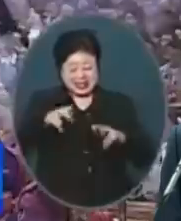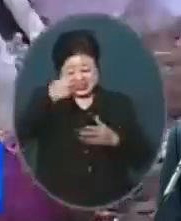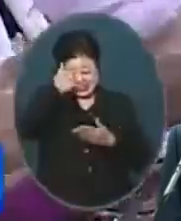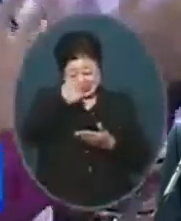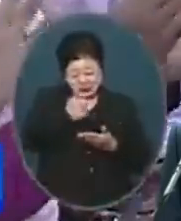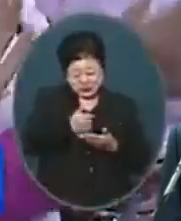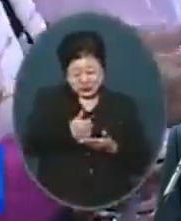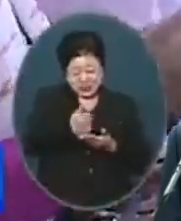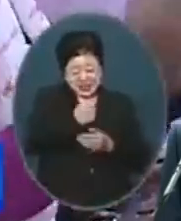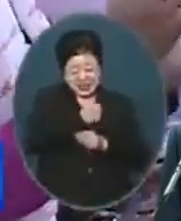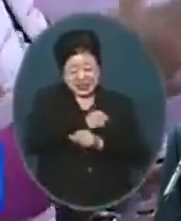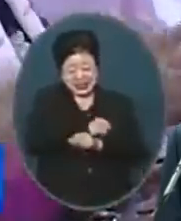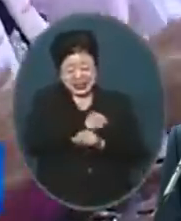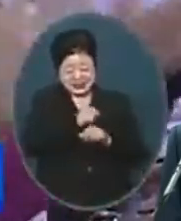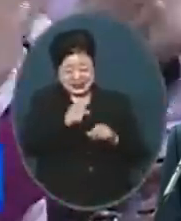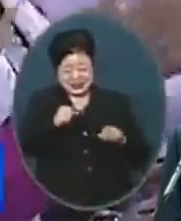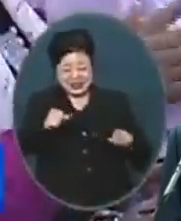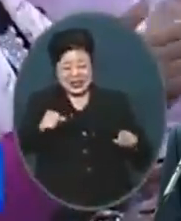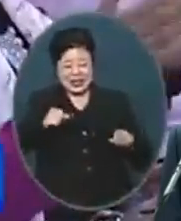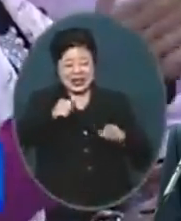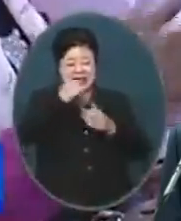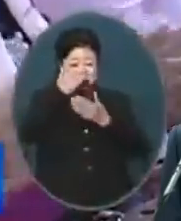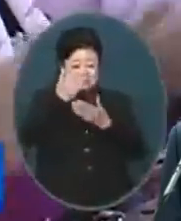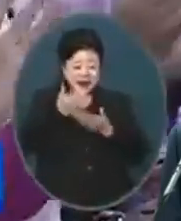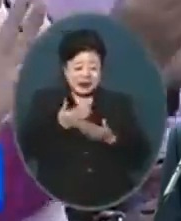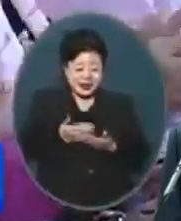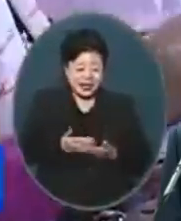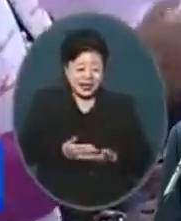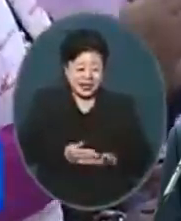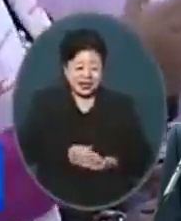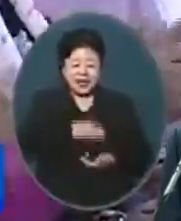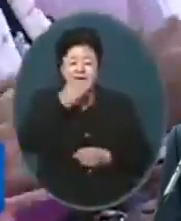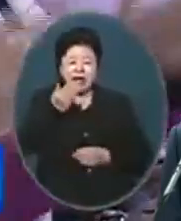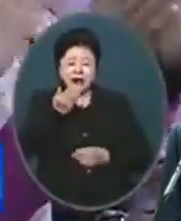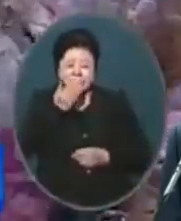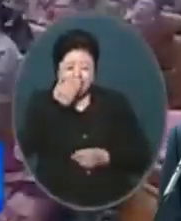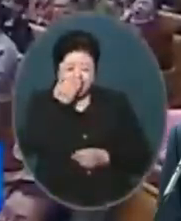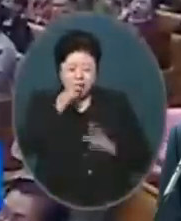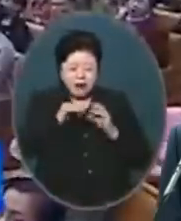자 지금 죄에서 사랑받아